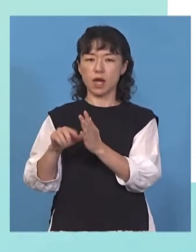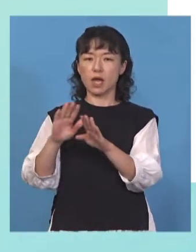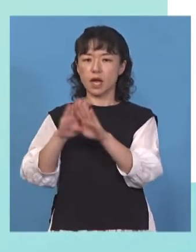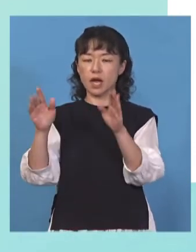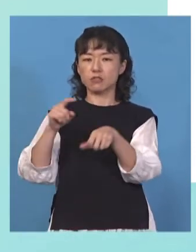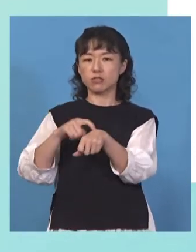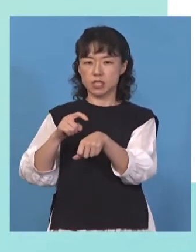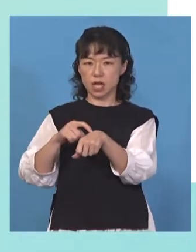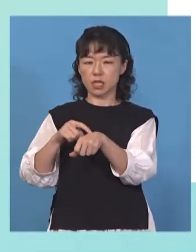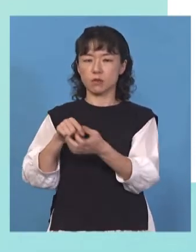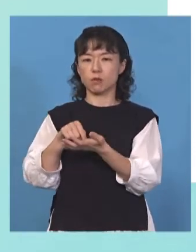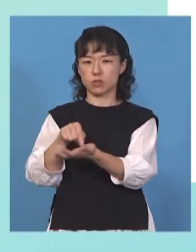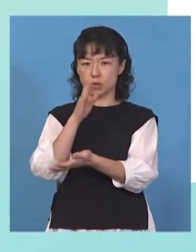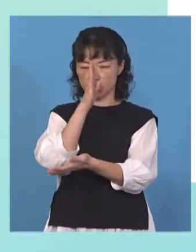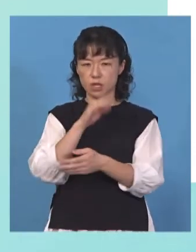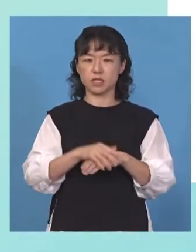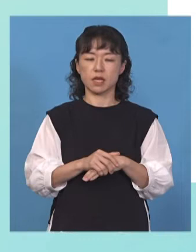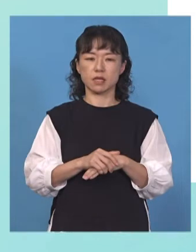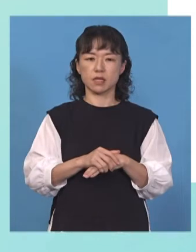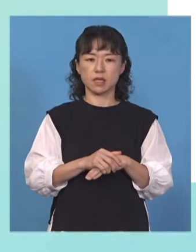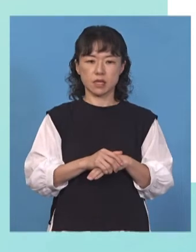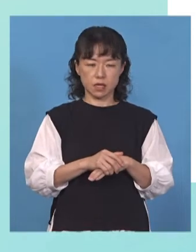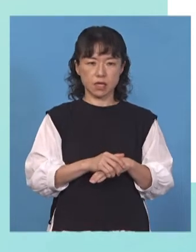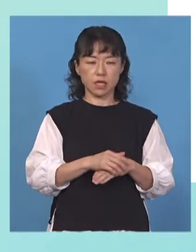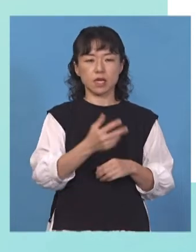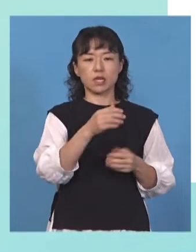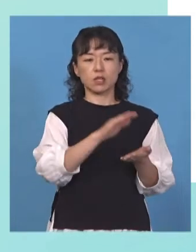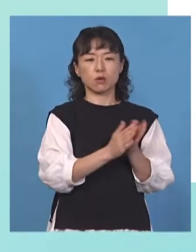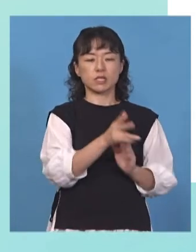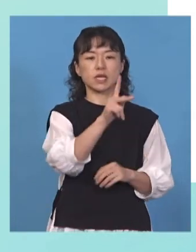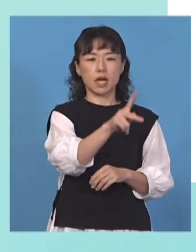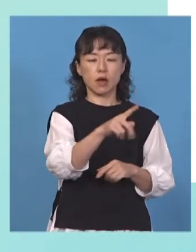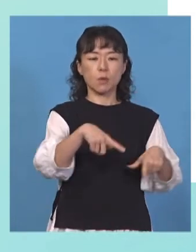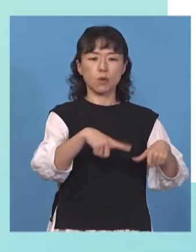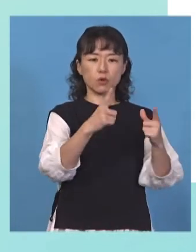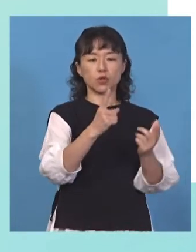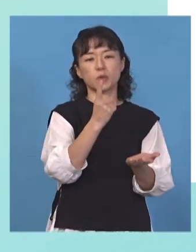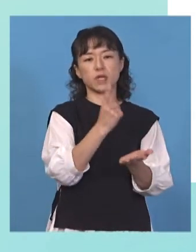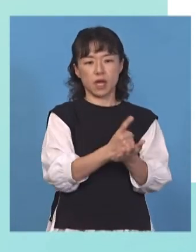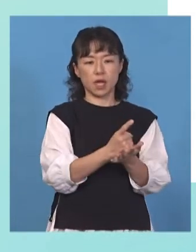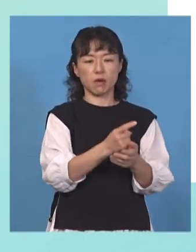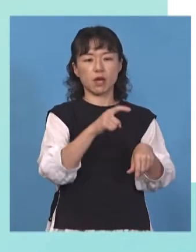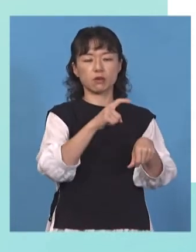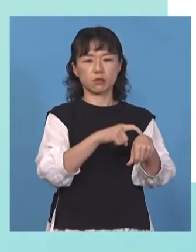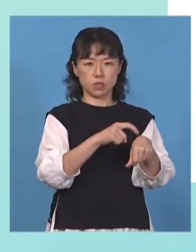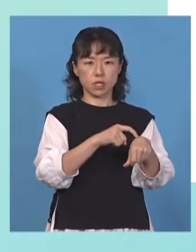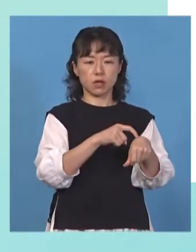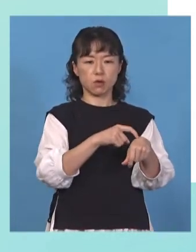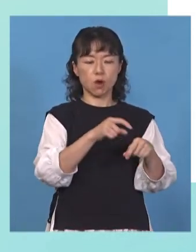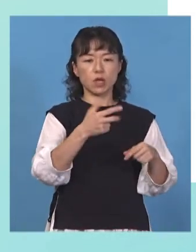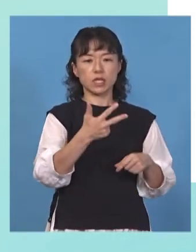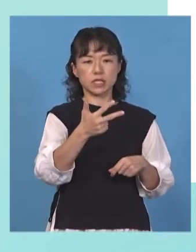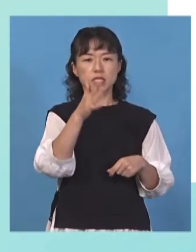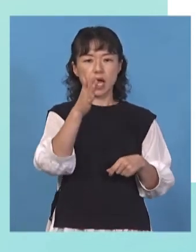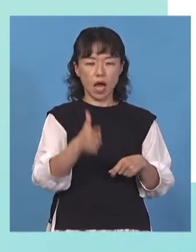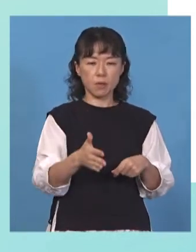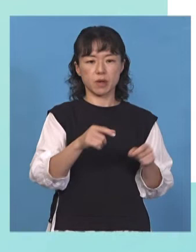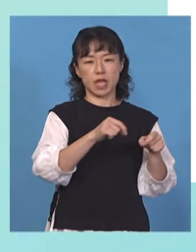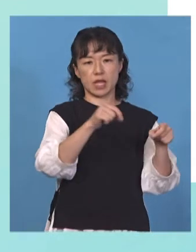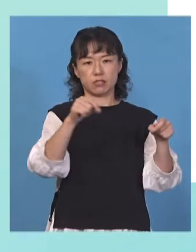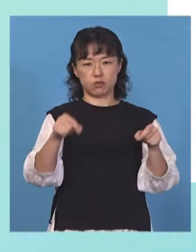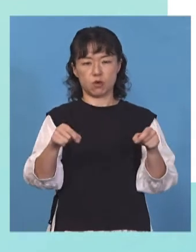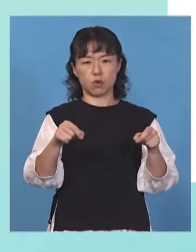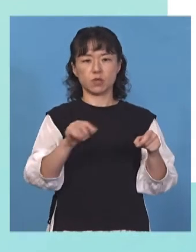間内に申し込んでください。なお、幼児課では毎週木曜日の受付時間を午後7時半まで延長しています